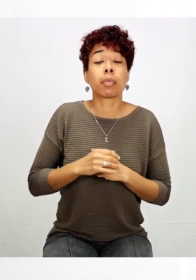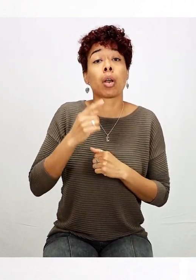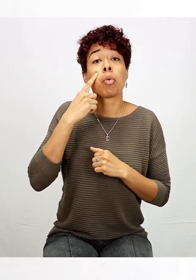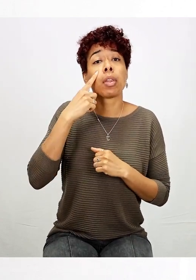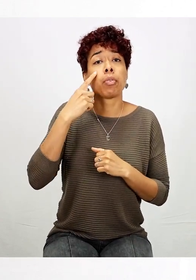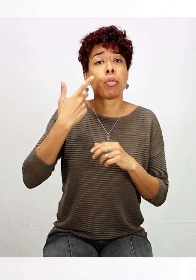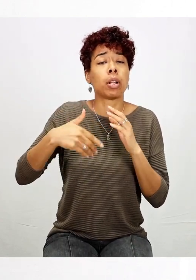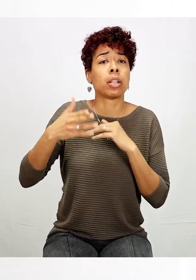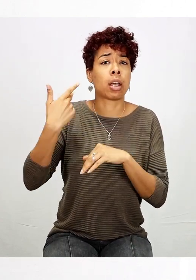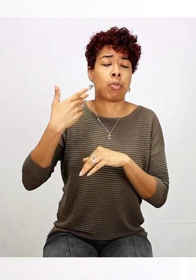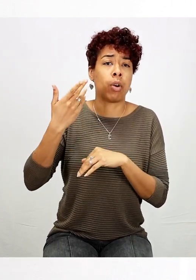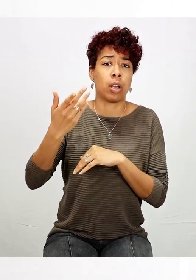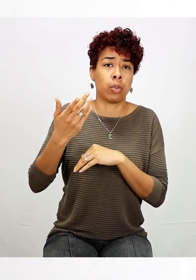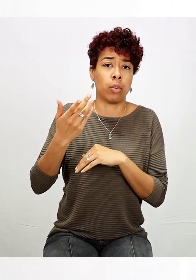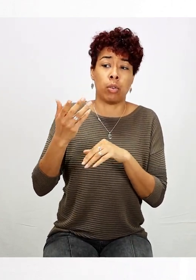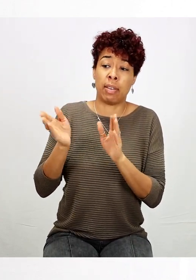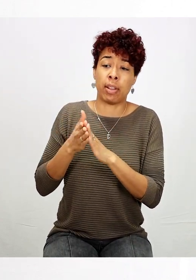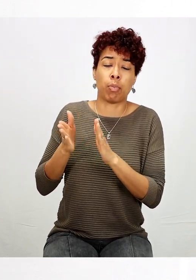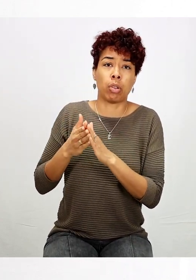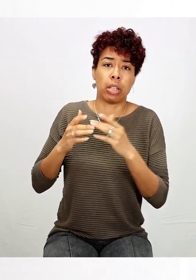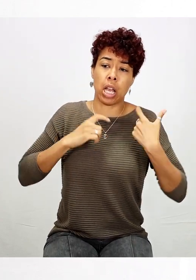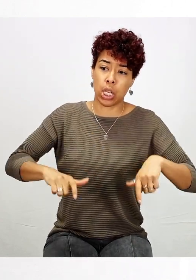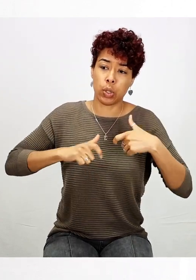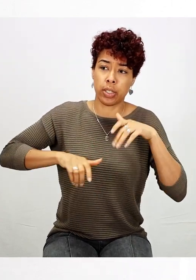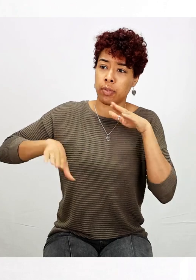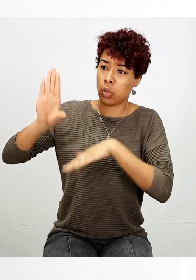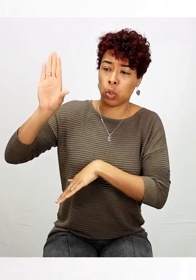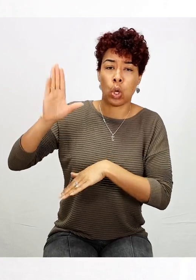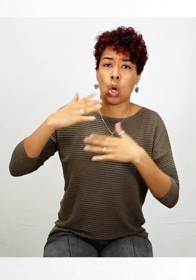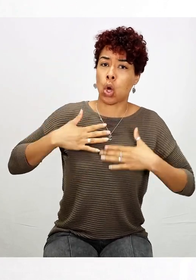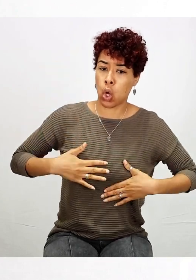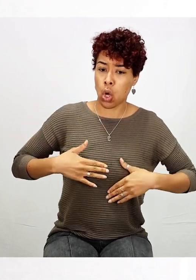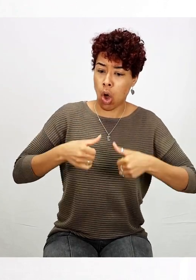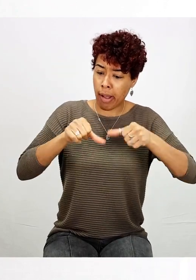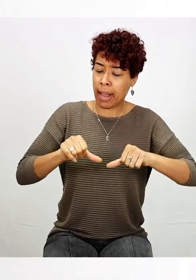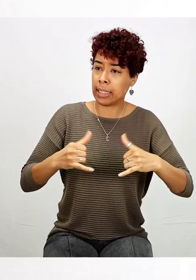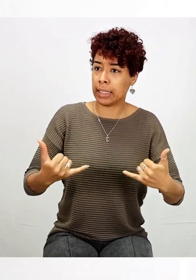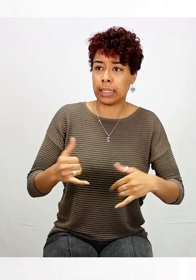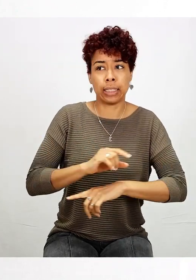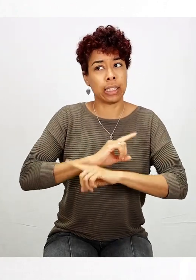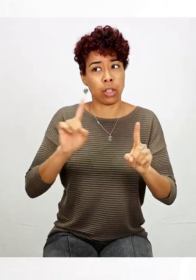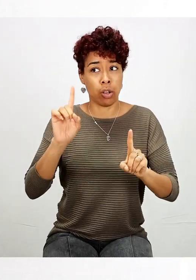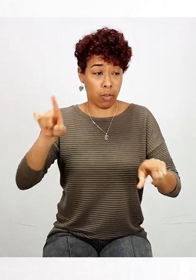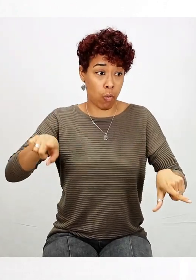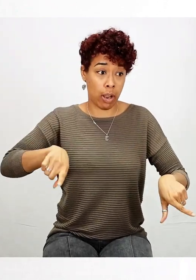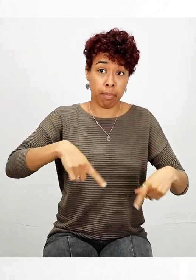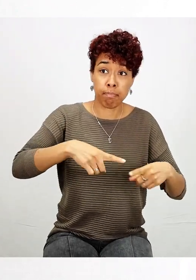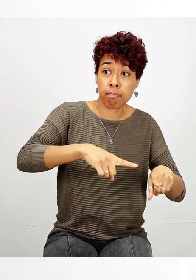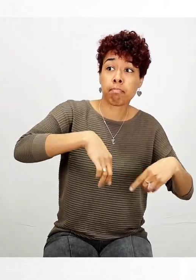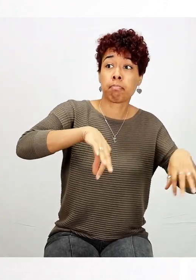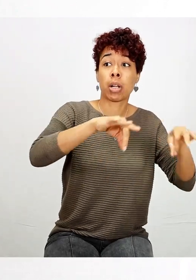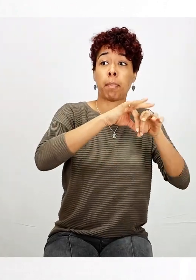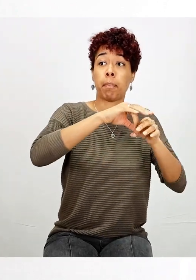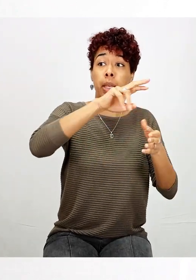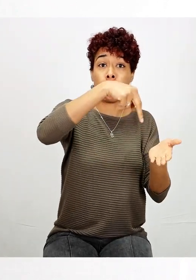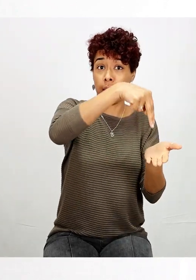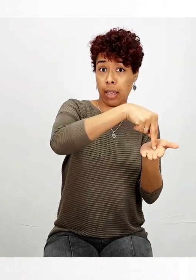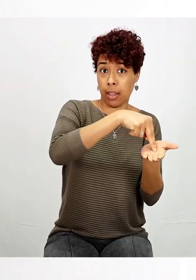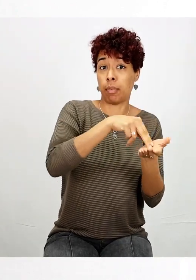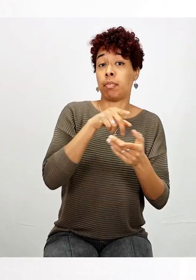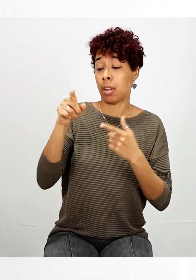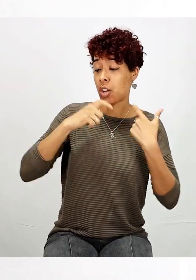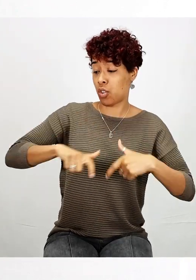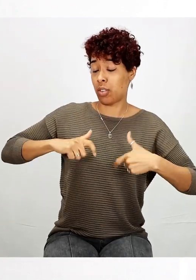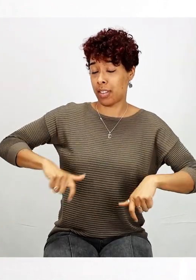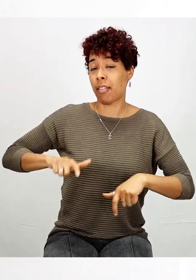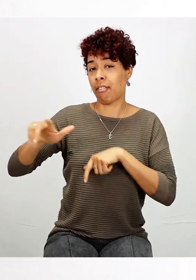faire jurer à Joseph que sa dépouille ne restera pas en Égypte, mais qu'elle sera emmenée là-bas au pays de Canaan. Ce que Joseph va